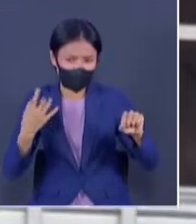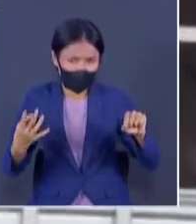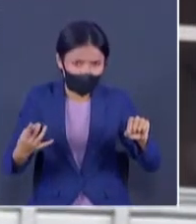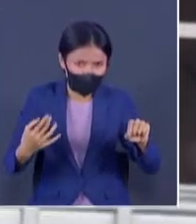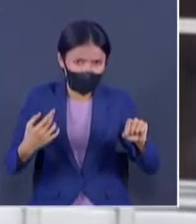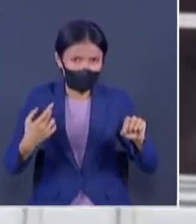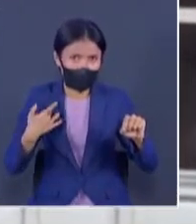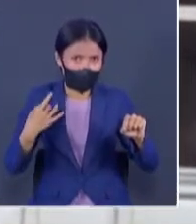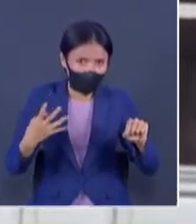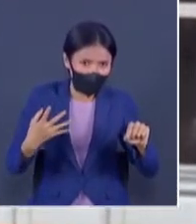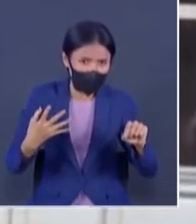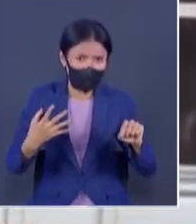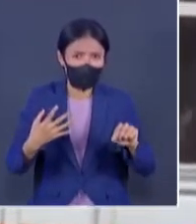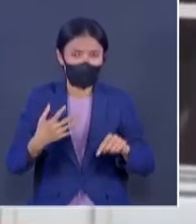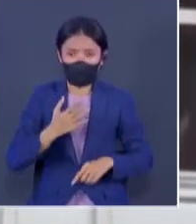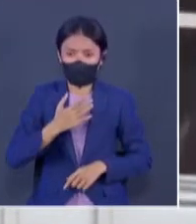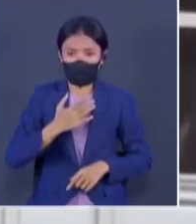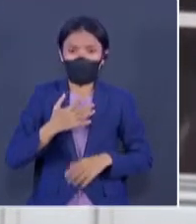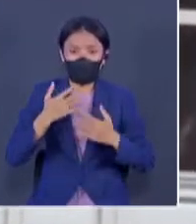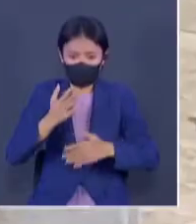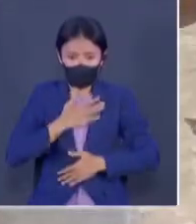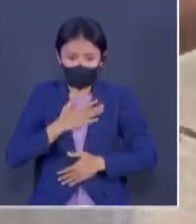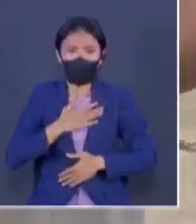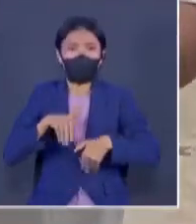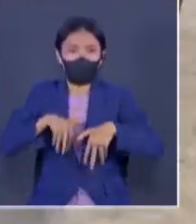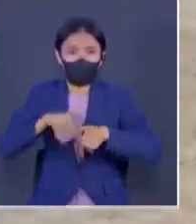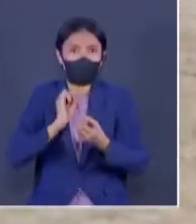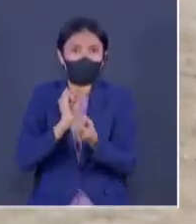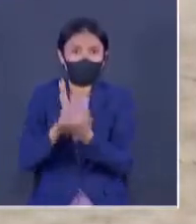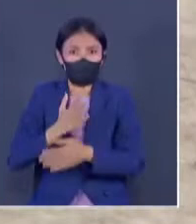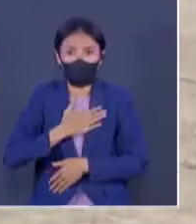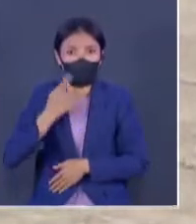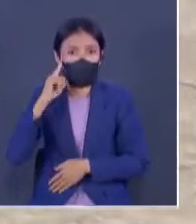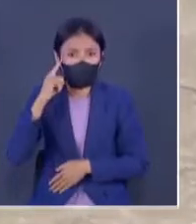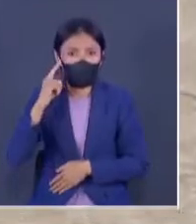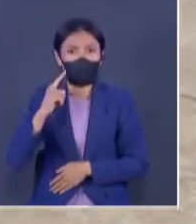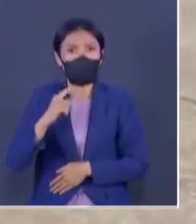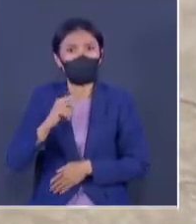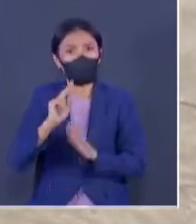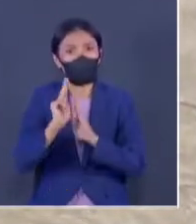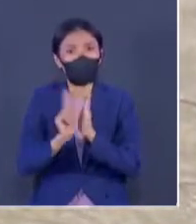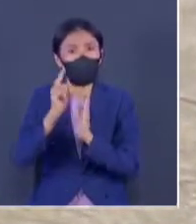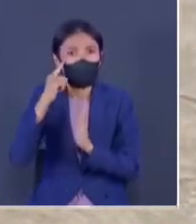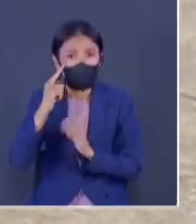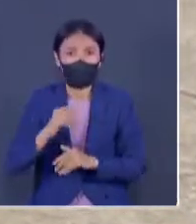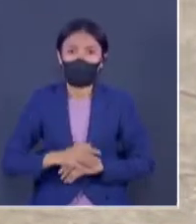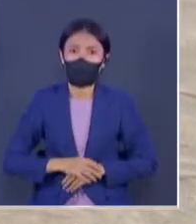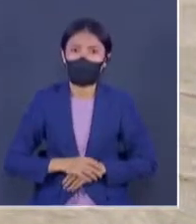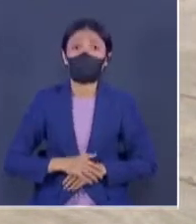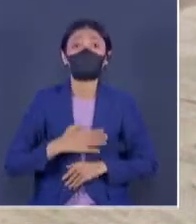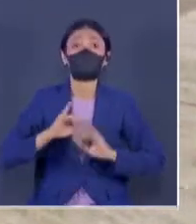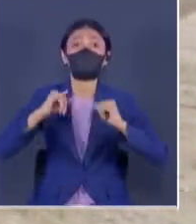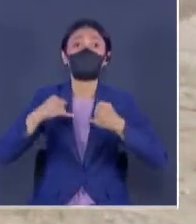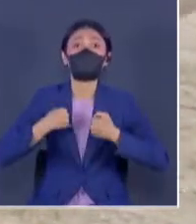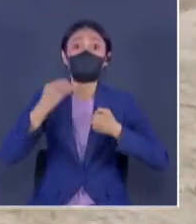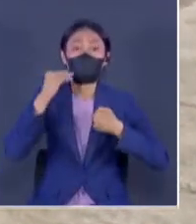ของผู้บริโภคซึ่งผมไม่ได้รู้เรื่องอะไรเลยในด้านกฎหมาย คุณสราวุธเจ้าของบ้านเขาก็เล่าให้ฟังนะคะบอกว่าก่อนหน้านี้ได้ร้องเรียน